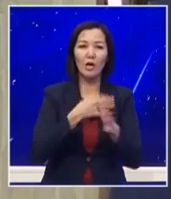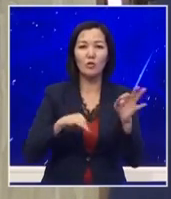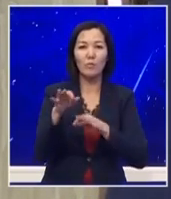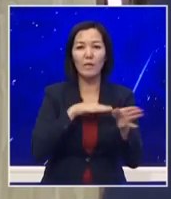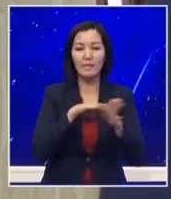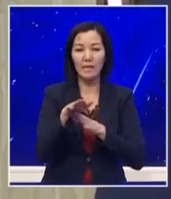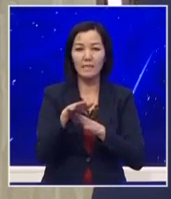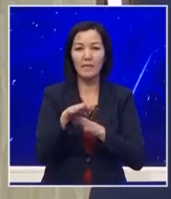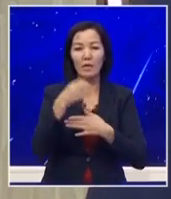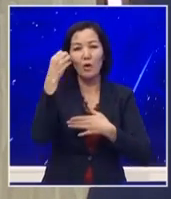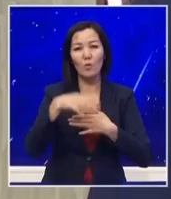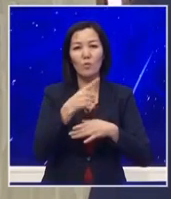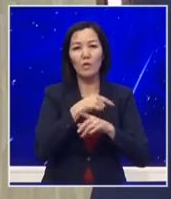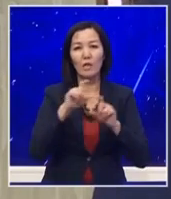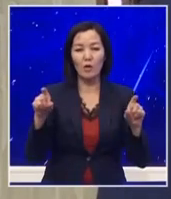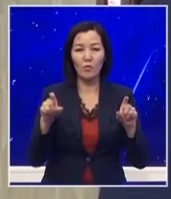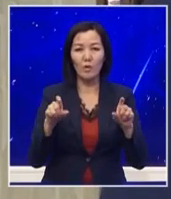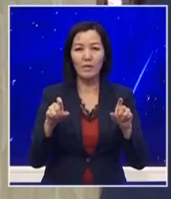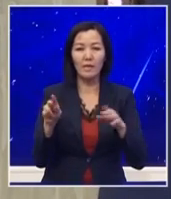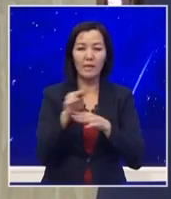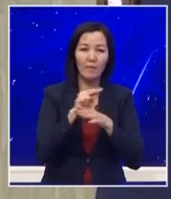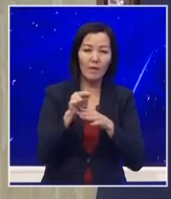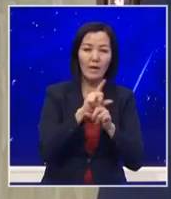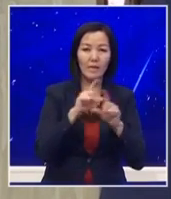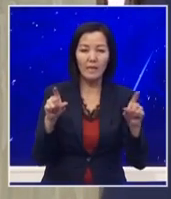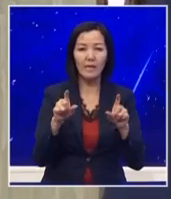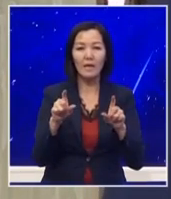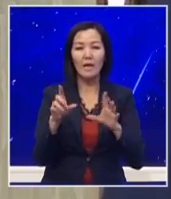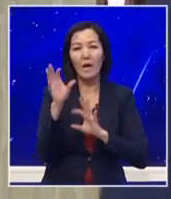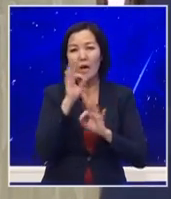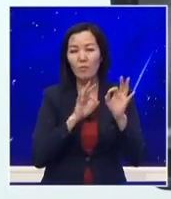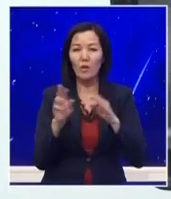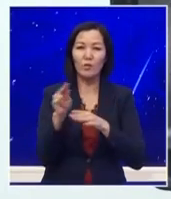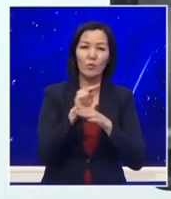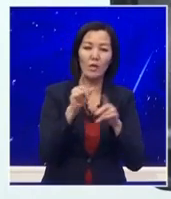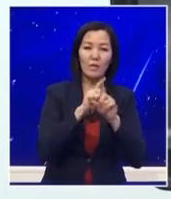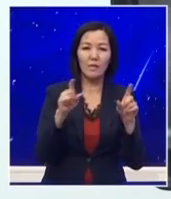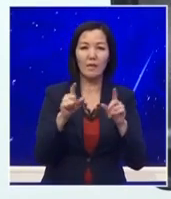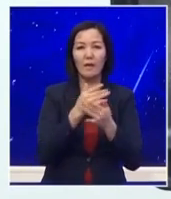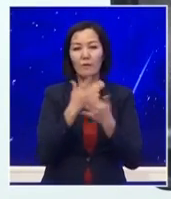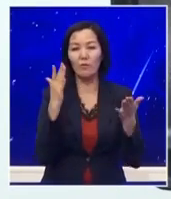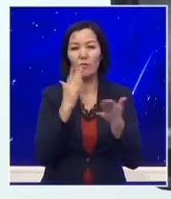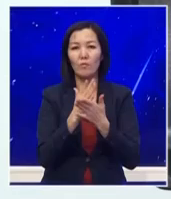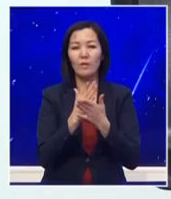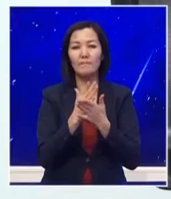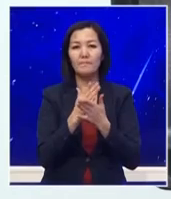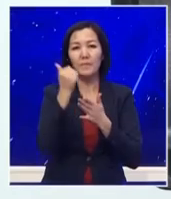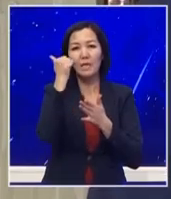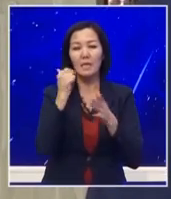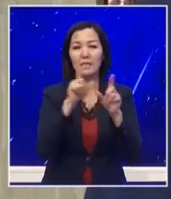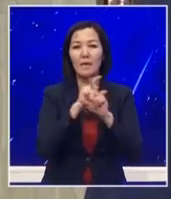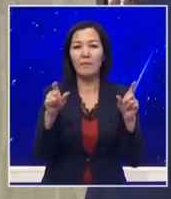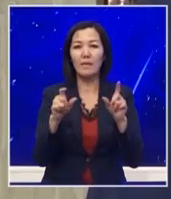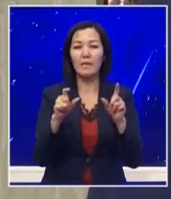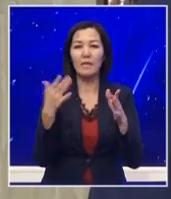ішінде жаңағы орталық ауруханалар бар, емханалар, дәрігерлік амбулаторлар деген сияқты. Медицина саласындағы тозығы жеткен объектілер